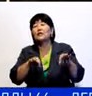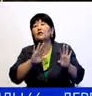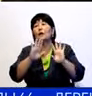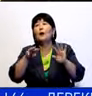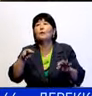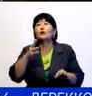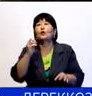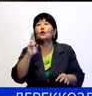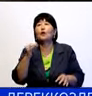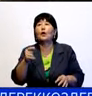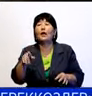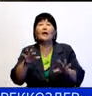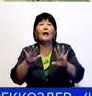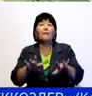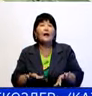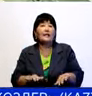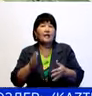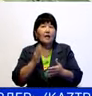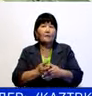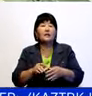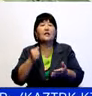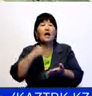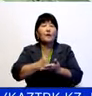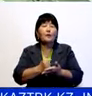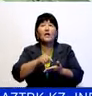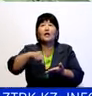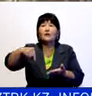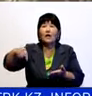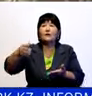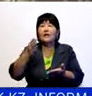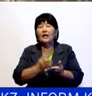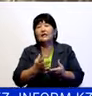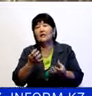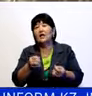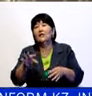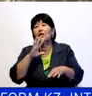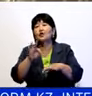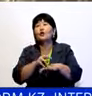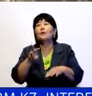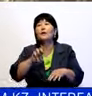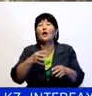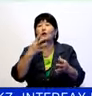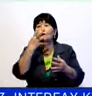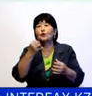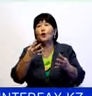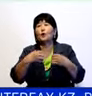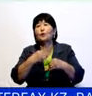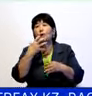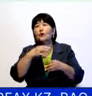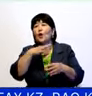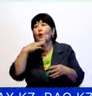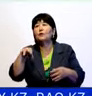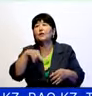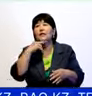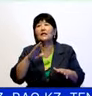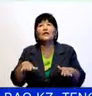Мұстафа Шоқайдың портативті машинкасы, мөрі, сиясауыт пен қауырсын қаламы және жұбайы Мариямен түскен отбасылық суреттері көпшілік